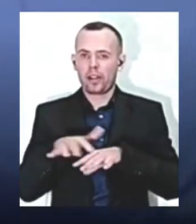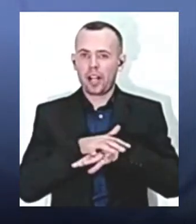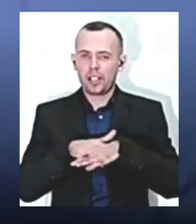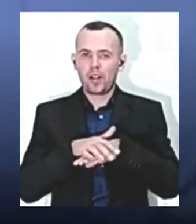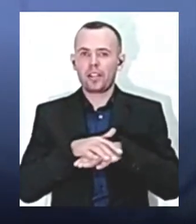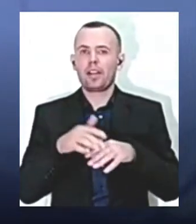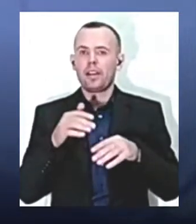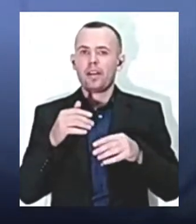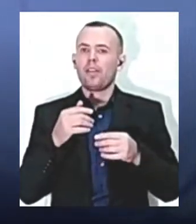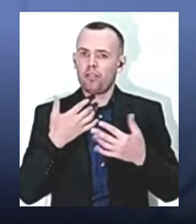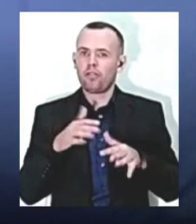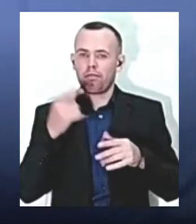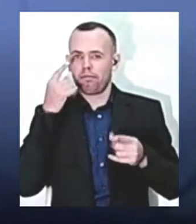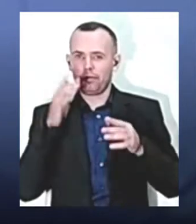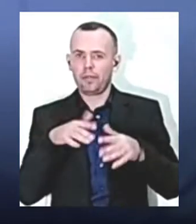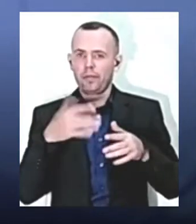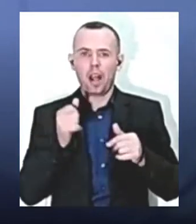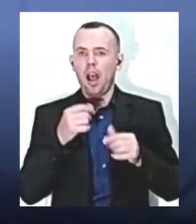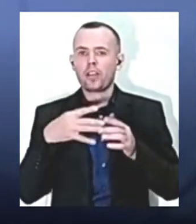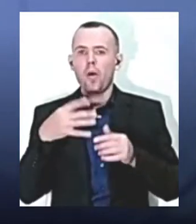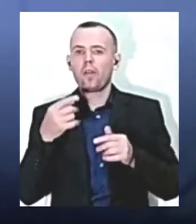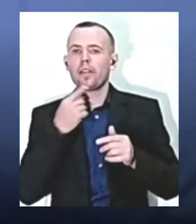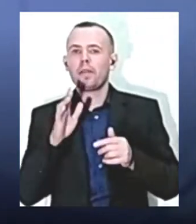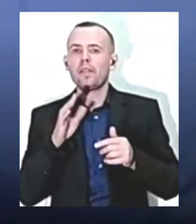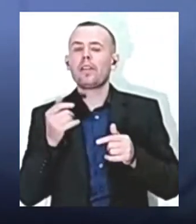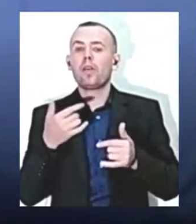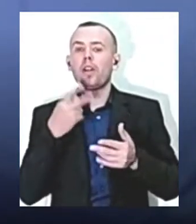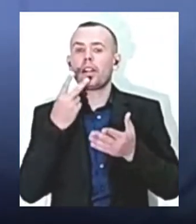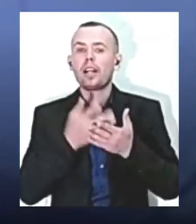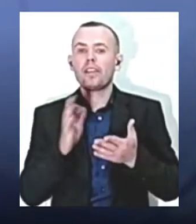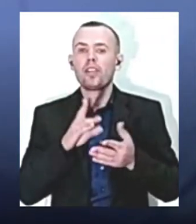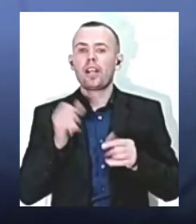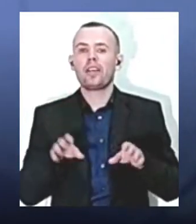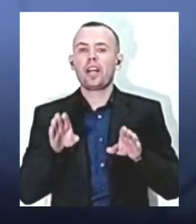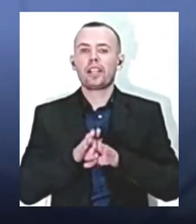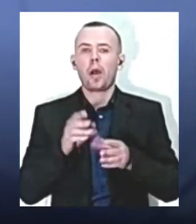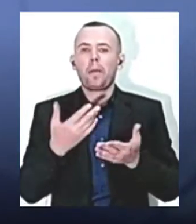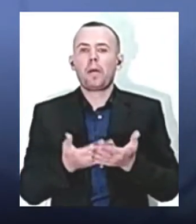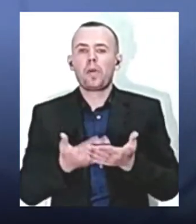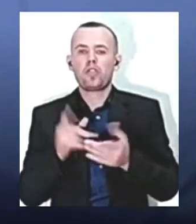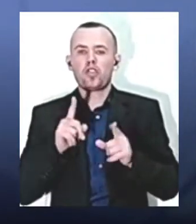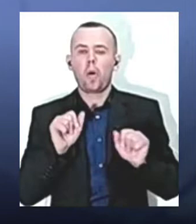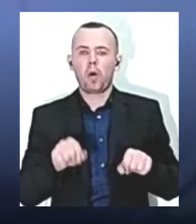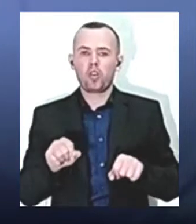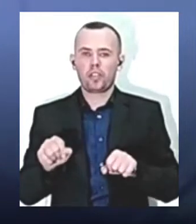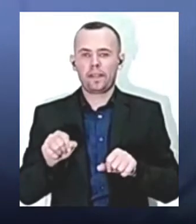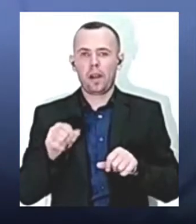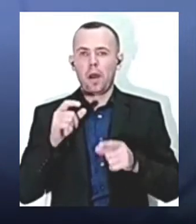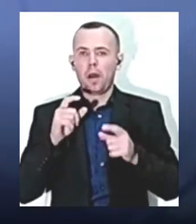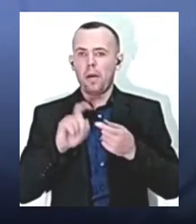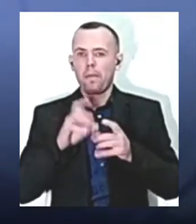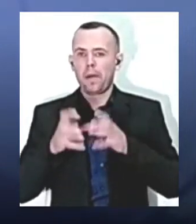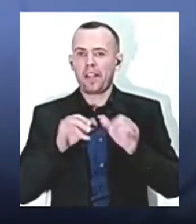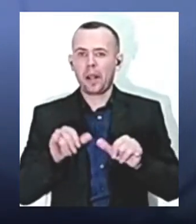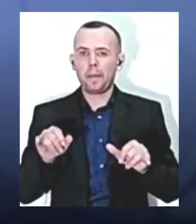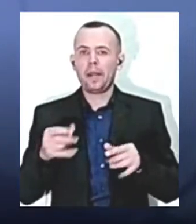40% не пробували. Тобто, незважаючи на такі припущення, що, можливо, пандемія все-таки більше